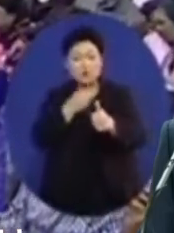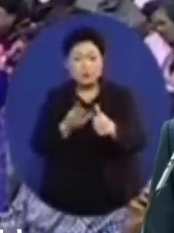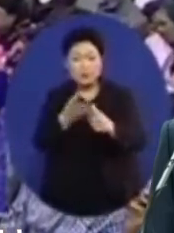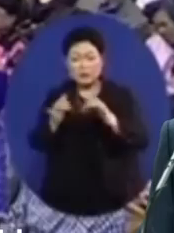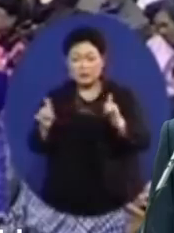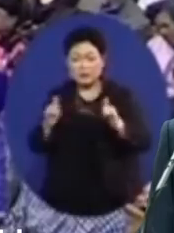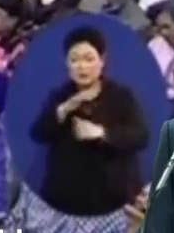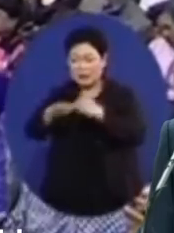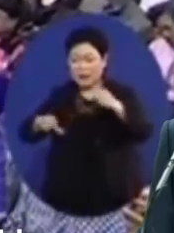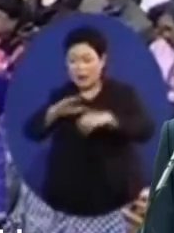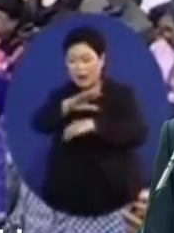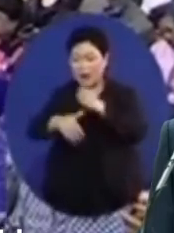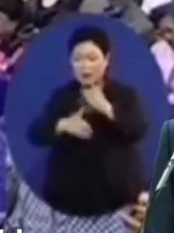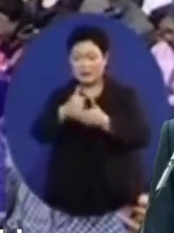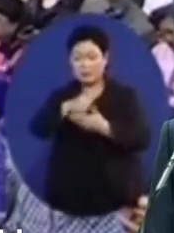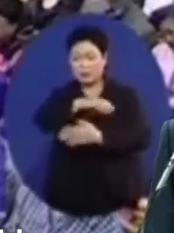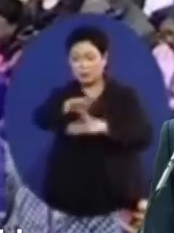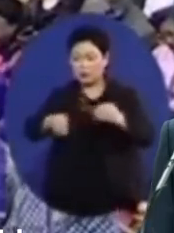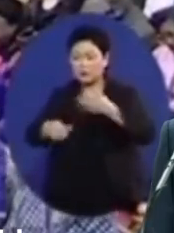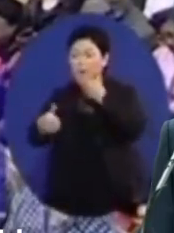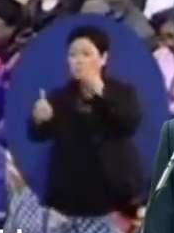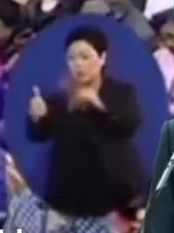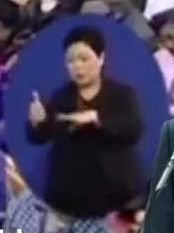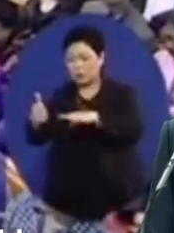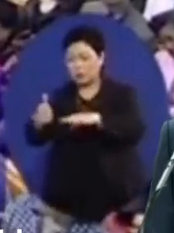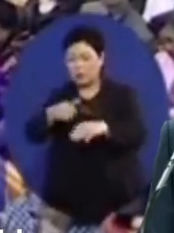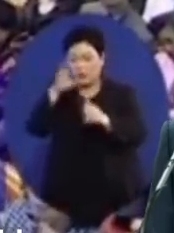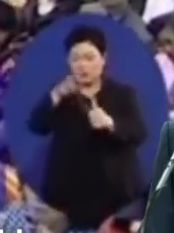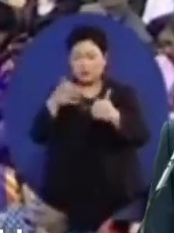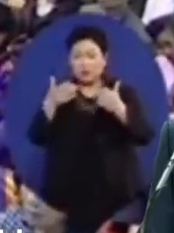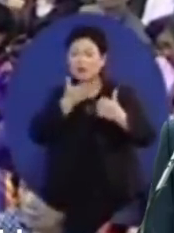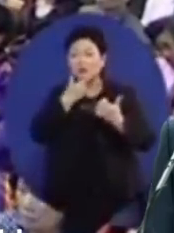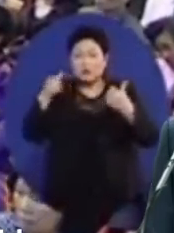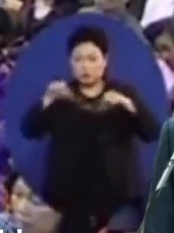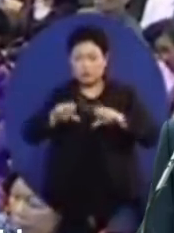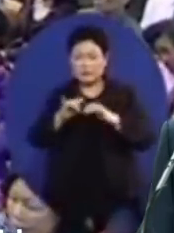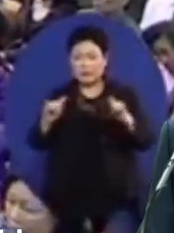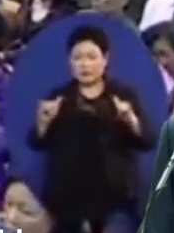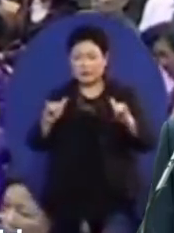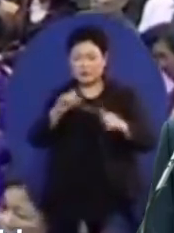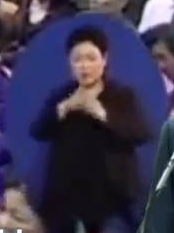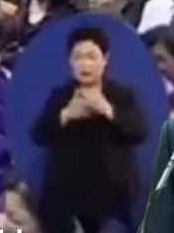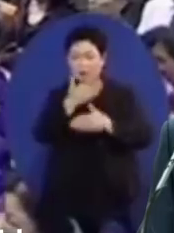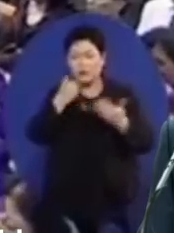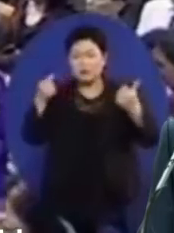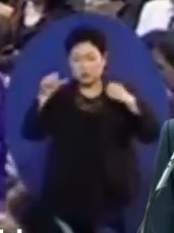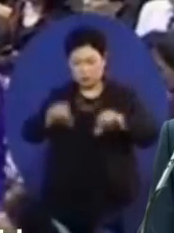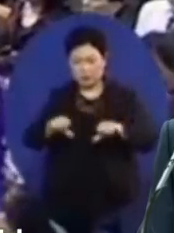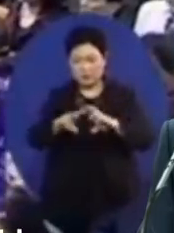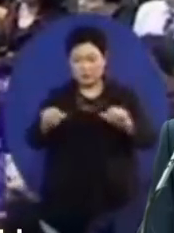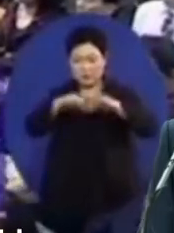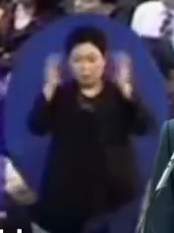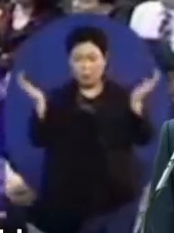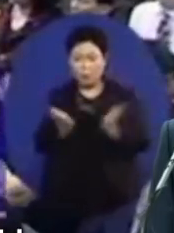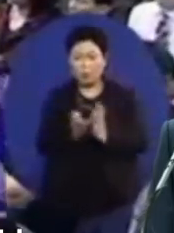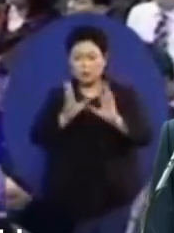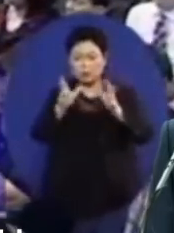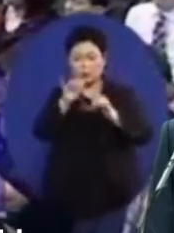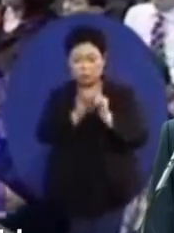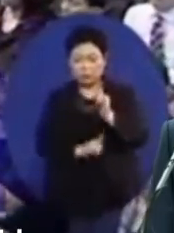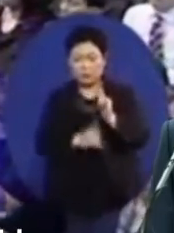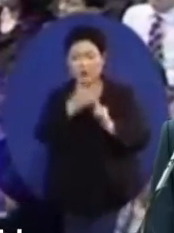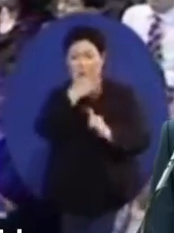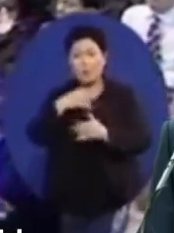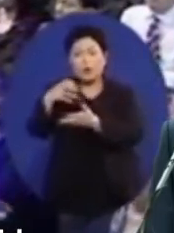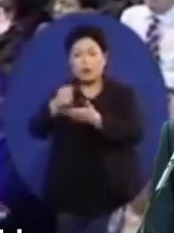내가 복을 내리고 너를 저주하는 자에게는 내가 저주하리니 땅의 모든 족속이 너로 말미암아 복을